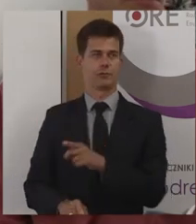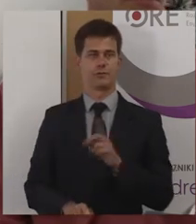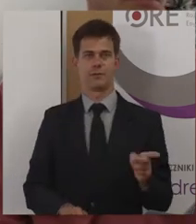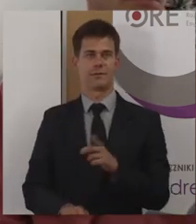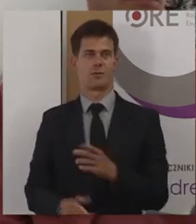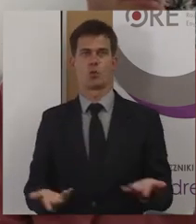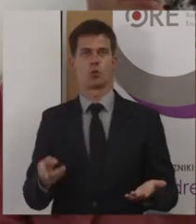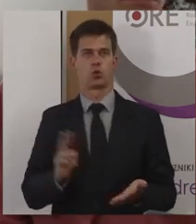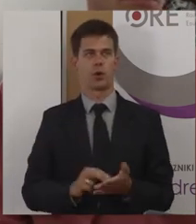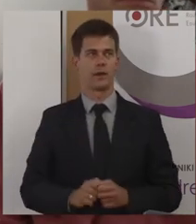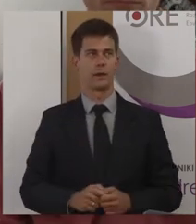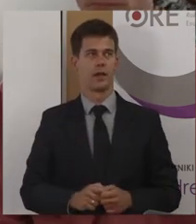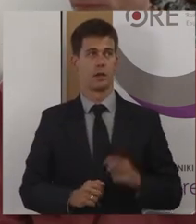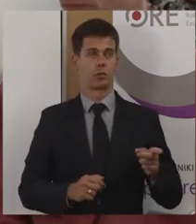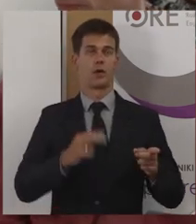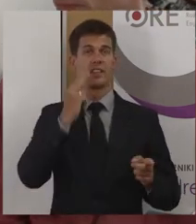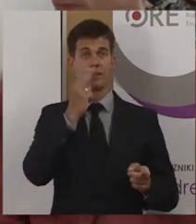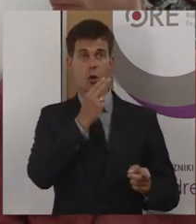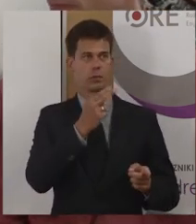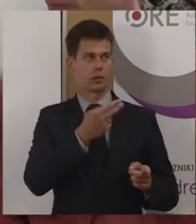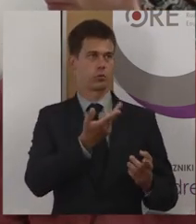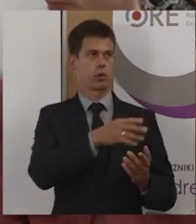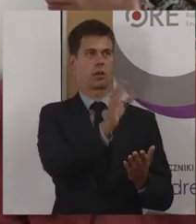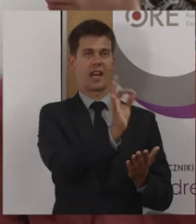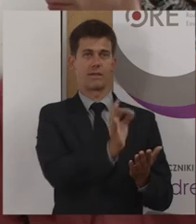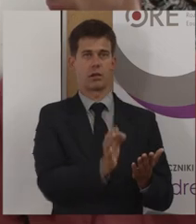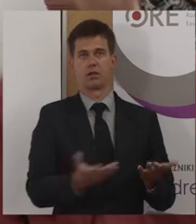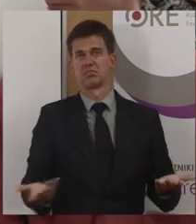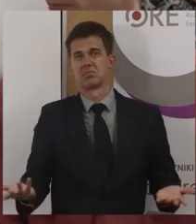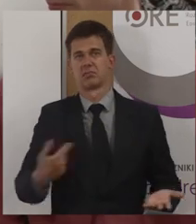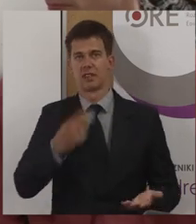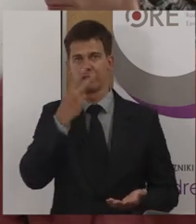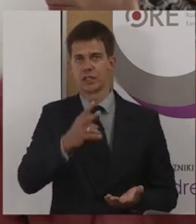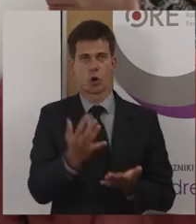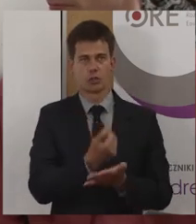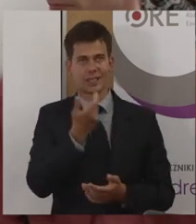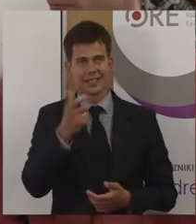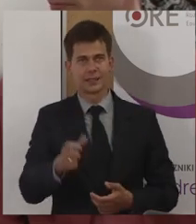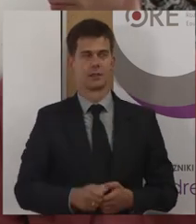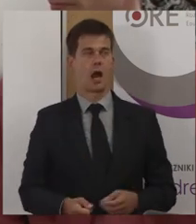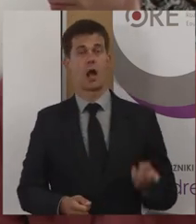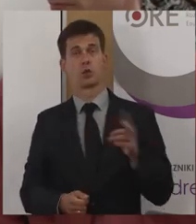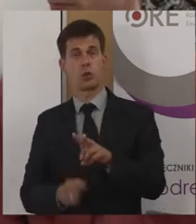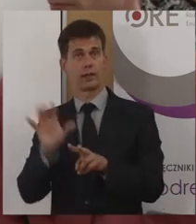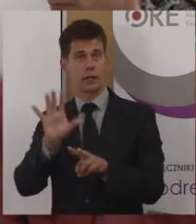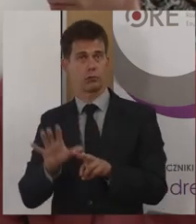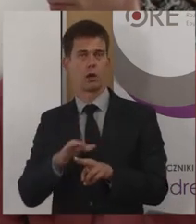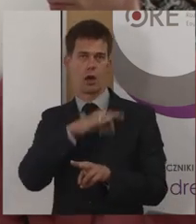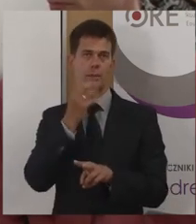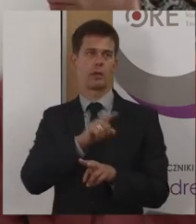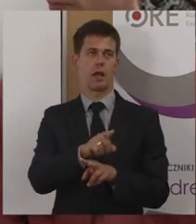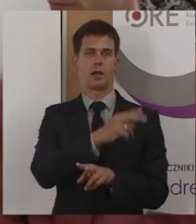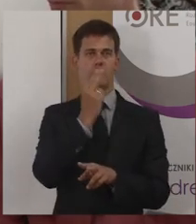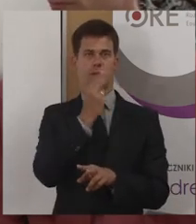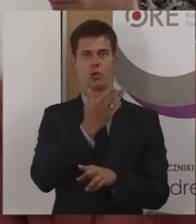robi nie tylko dla niewidomych, że to nie wszystko się da opisać, bo to wyobraźnia nawet osoby dorosłej też się w pewnym